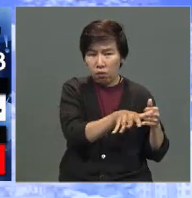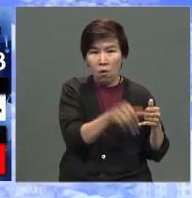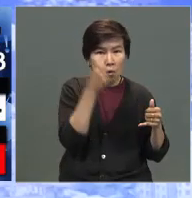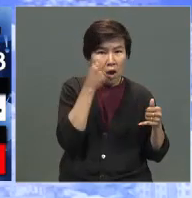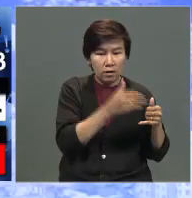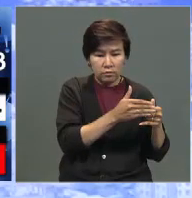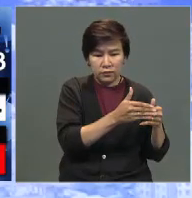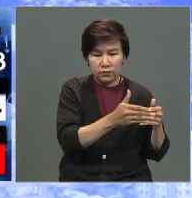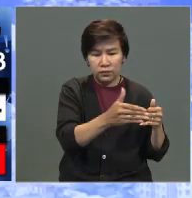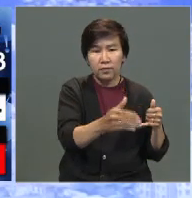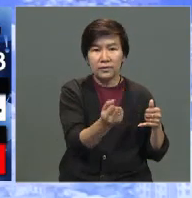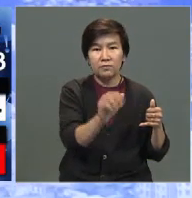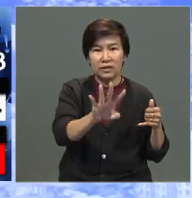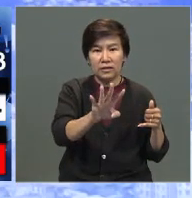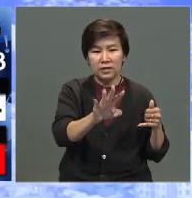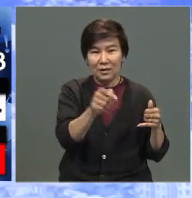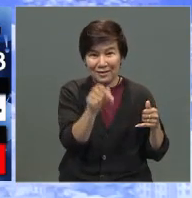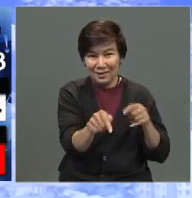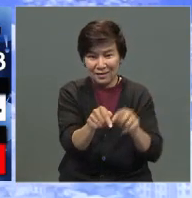นะครับรุ่นหนึ่งก็คือใช้เวลาสิบสี่วันนะครับอีกรุ่นหนึ่งก็24